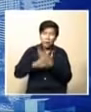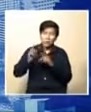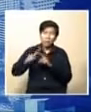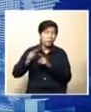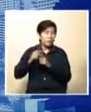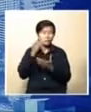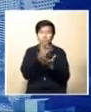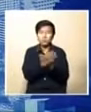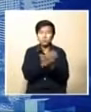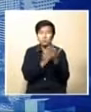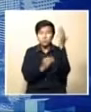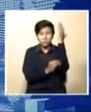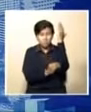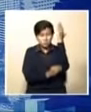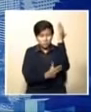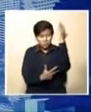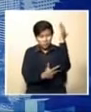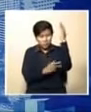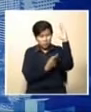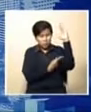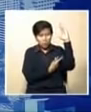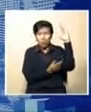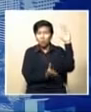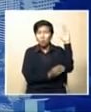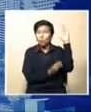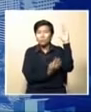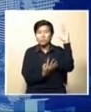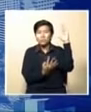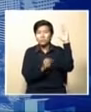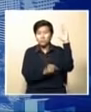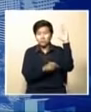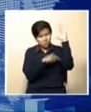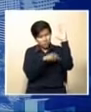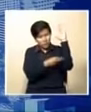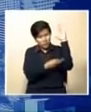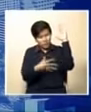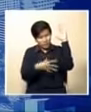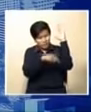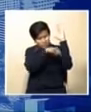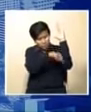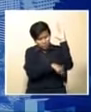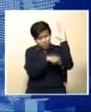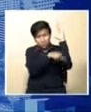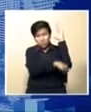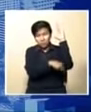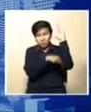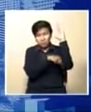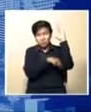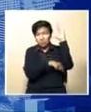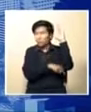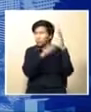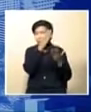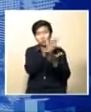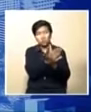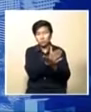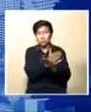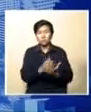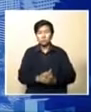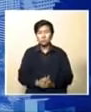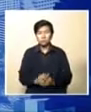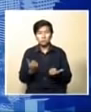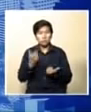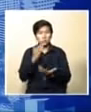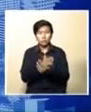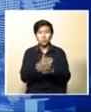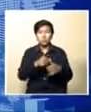การแพร่ของเชื้อโรคต่างๆนะครับที่ไปจากคนในรูปแบบต่างๆอันนี้เป็นหลักการครับก็กราบเรียนต้องขอขอบคุณ